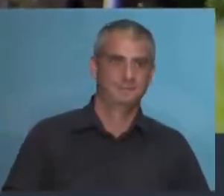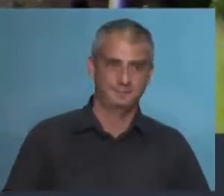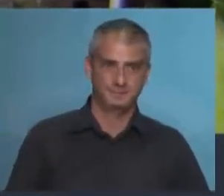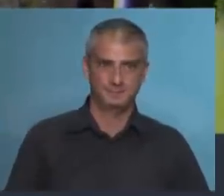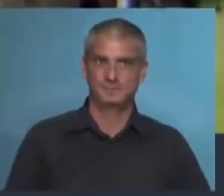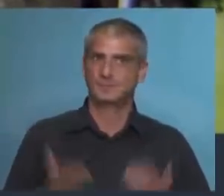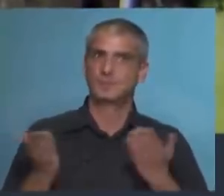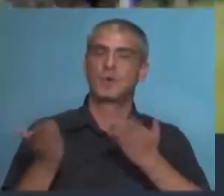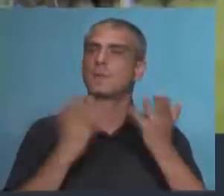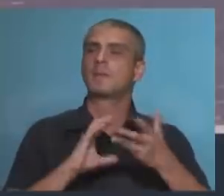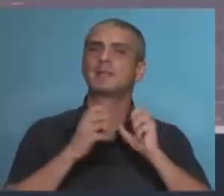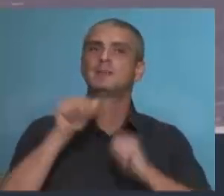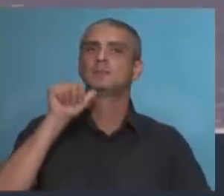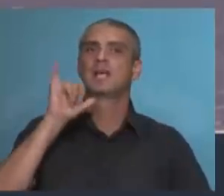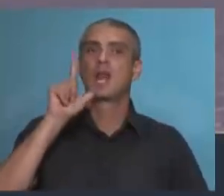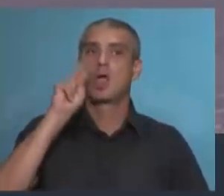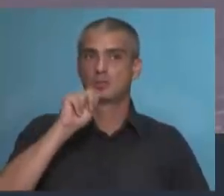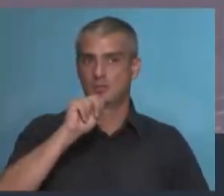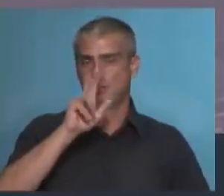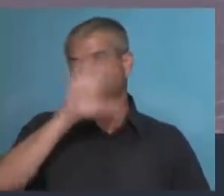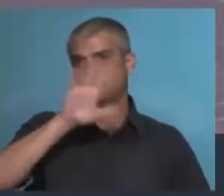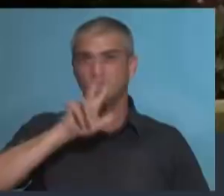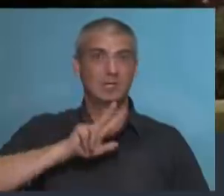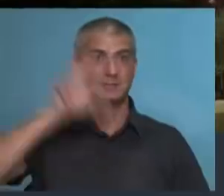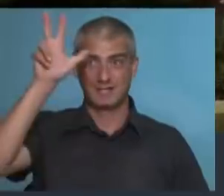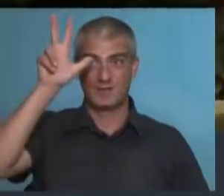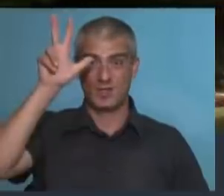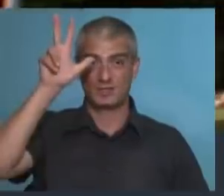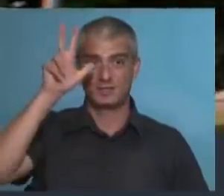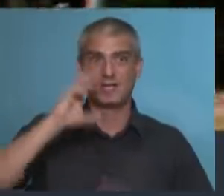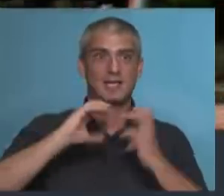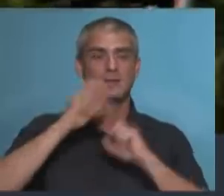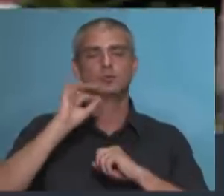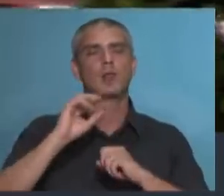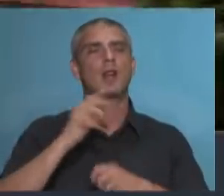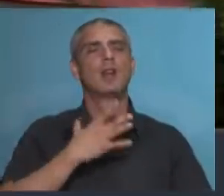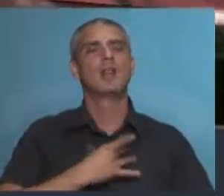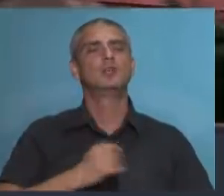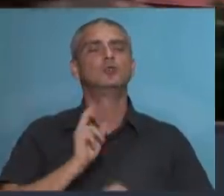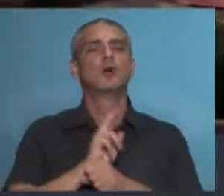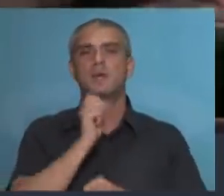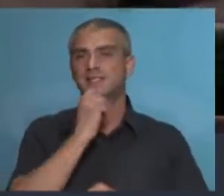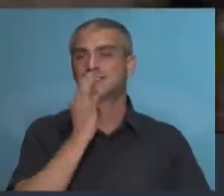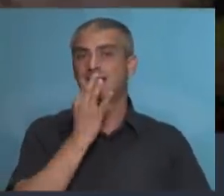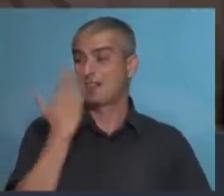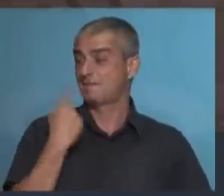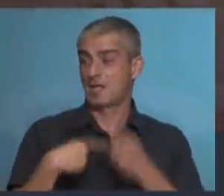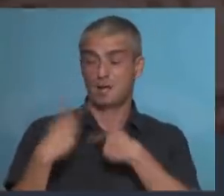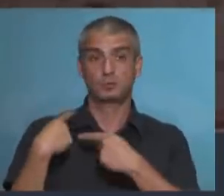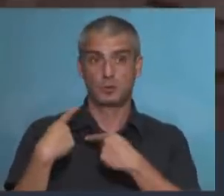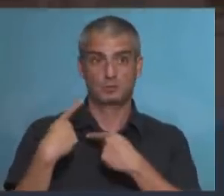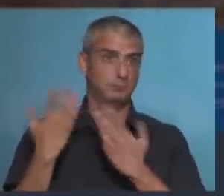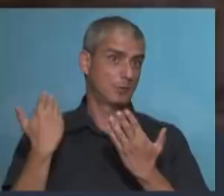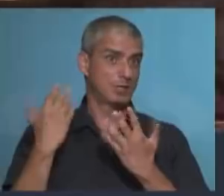ברוכים הבאים לקיבוץ אילון, שם בצפון. קיבוץ של השומר הצעיר, עד לפני כמה שנים, בועה